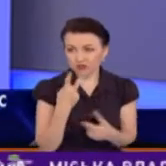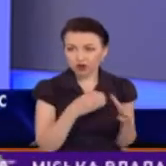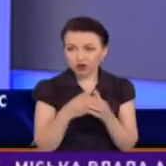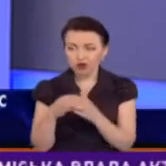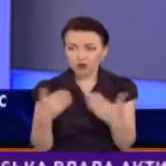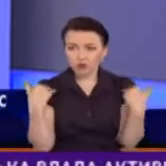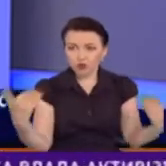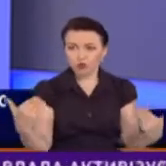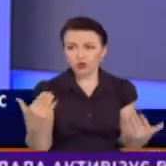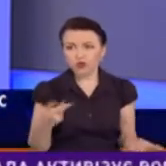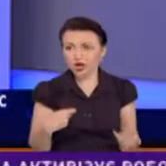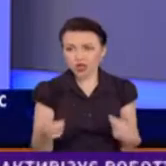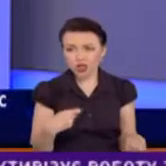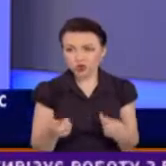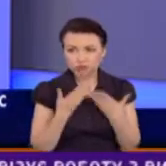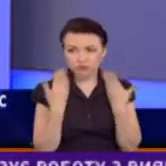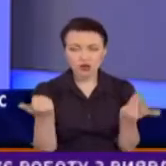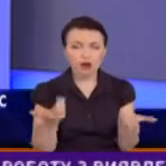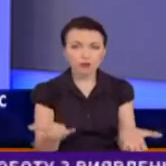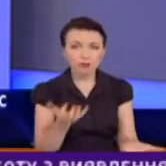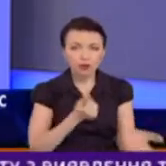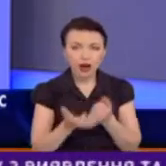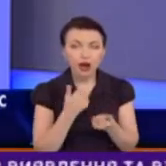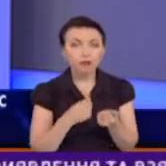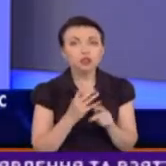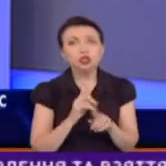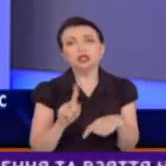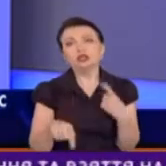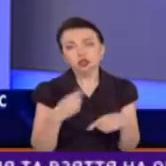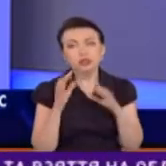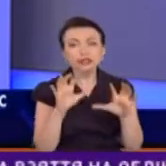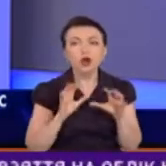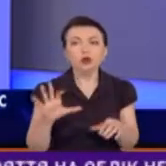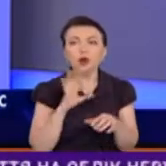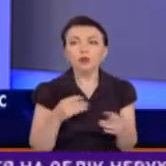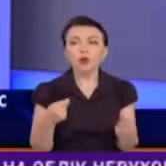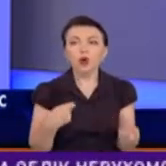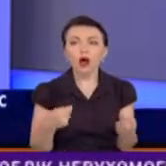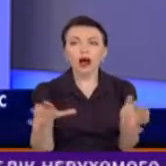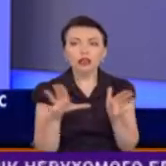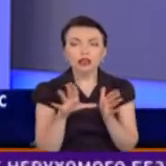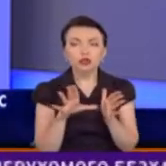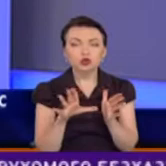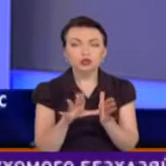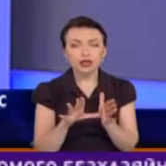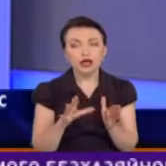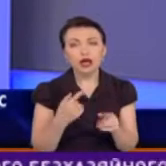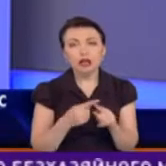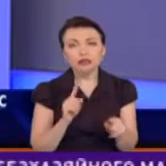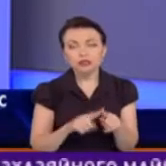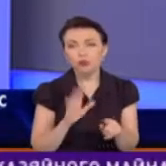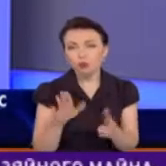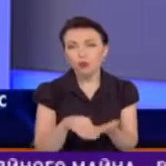потужні. Ринок насправді не створений. Ми приймаємо черговий закон, прийняли про ринок електричної енергії. Він, в принципі,